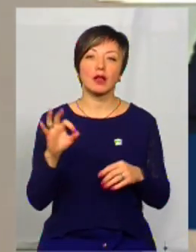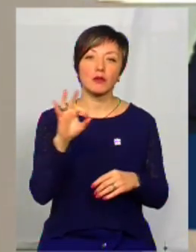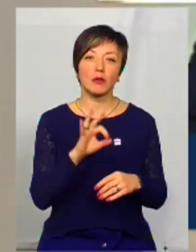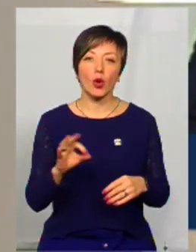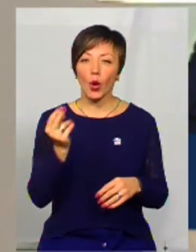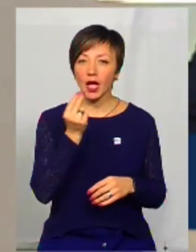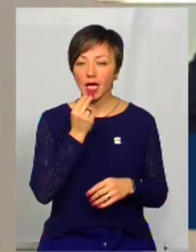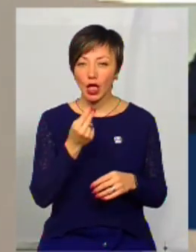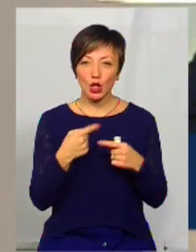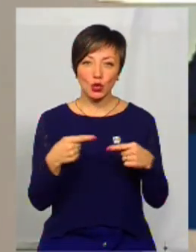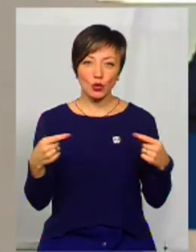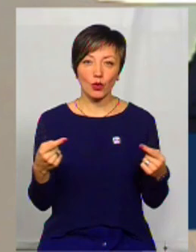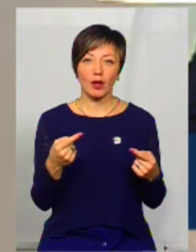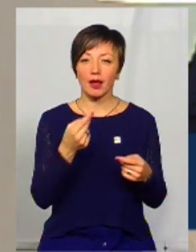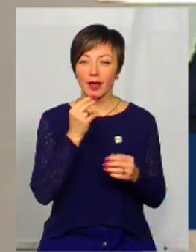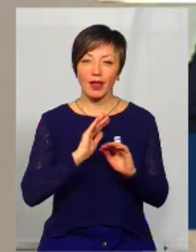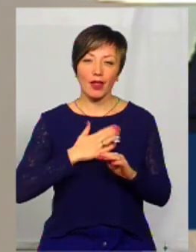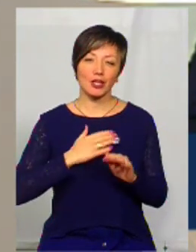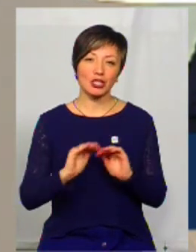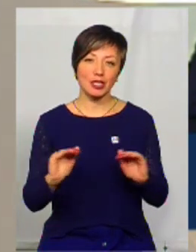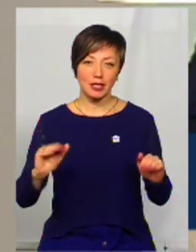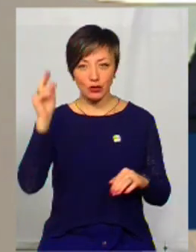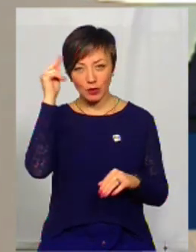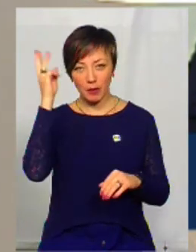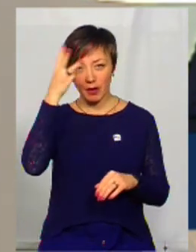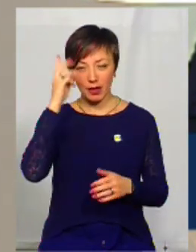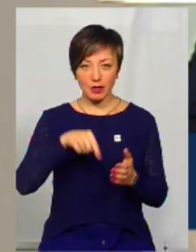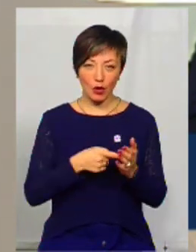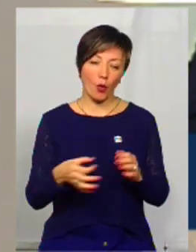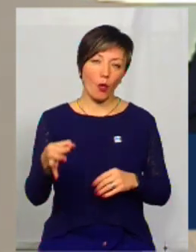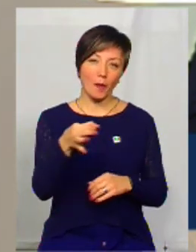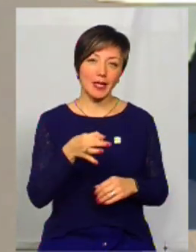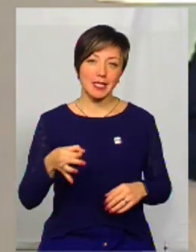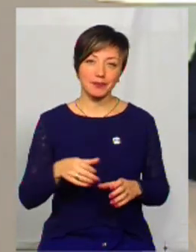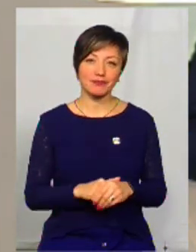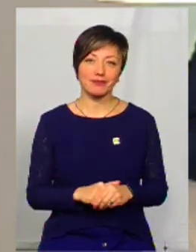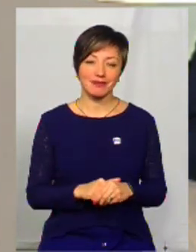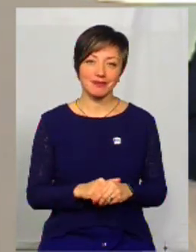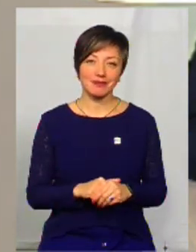про їжу, яку їдять наші діти, школярі в Хмельницькому та Хмельницькій